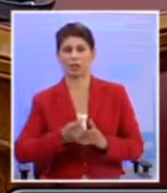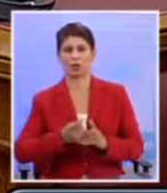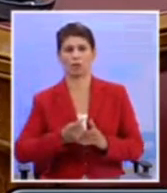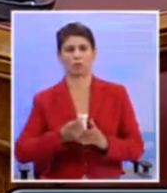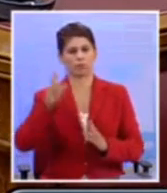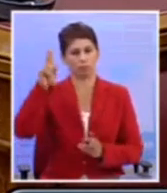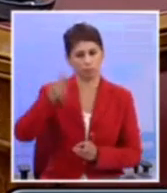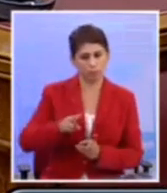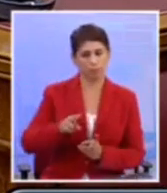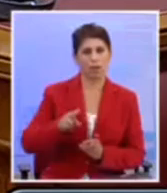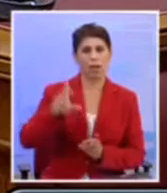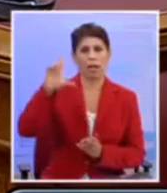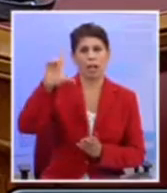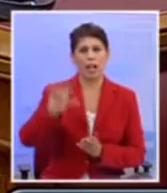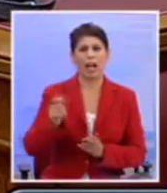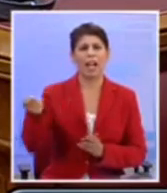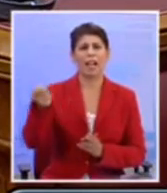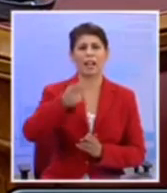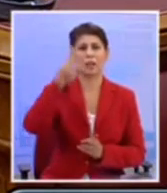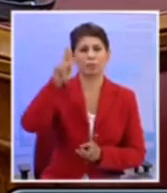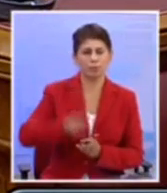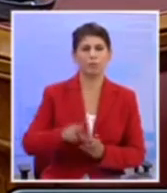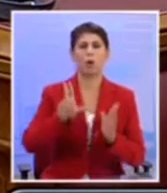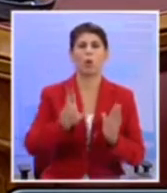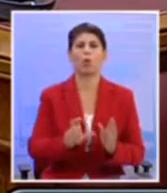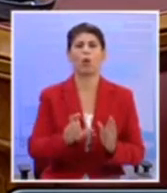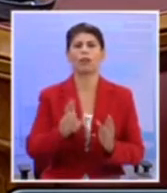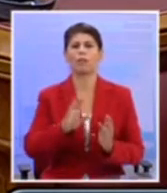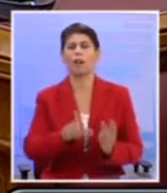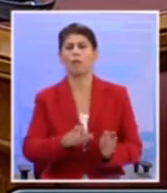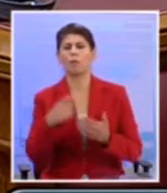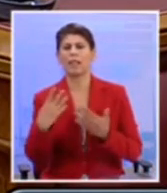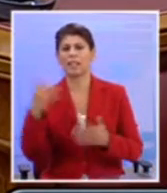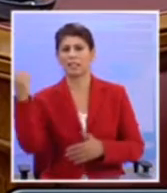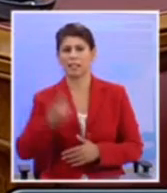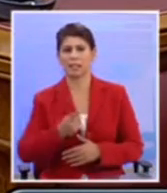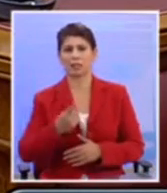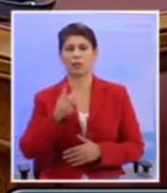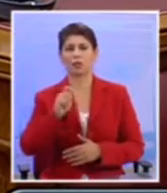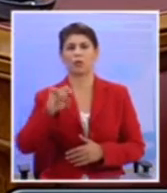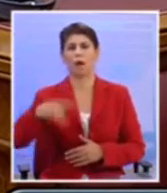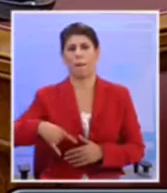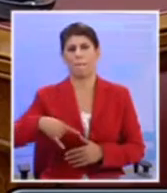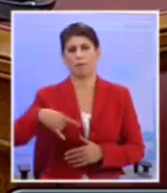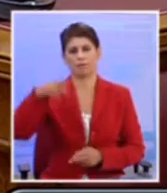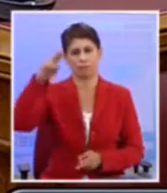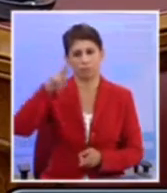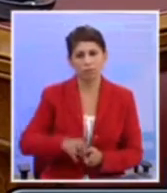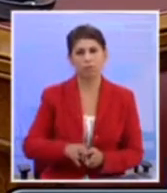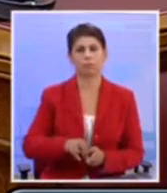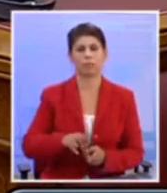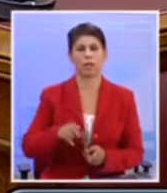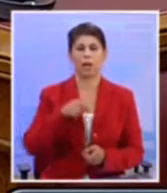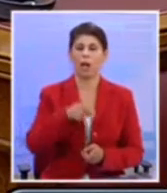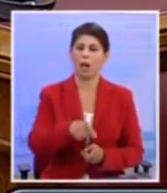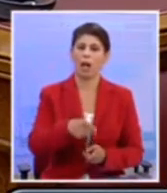θα μειωνόταν το χρέος αμέσως το 80%, 79% για την ακρίβεια, του ακαθάριστου χώρου προϊόντος. Αυτό θα